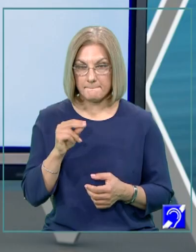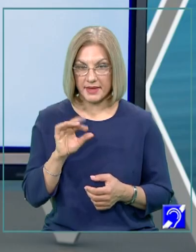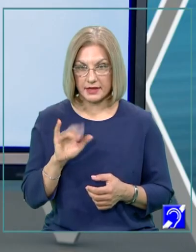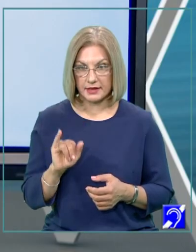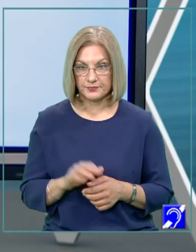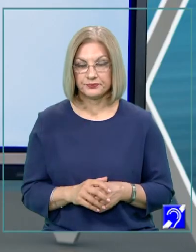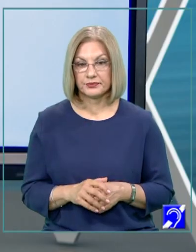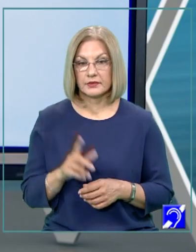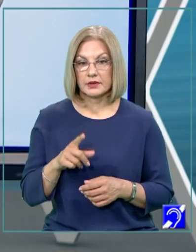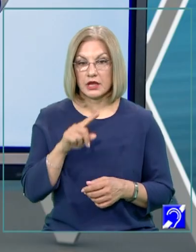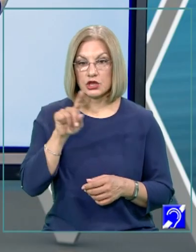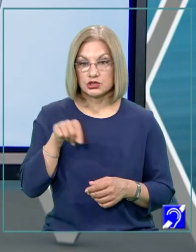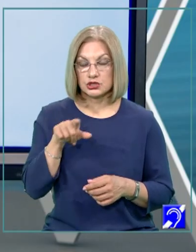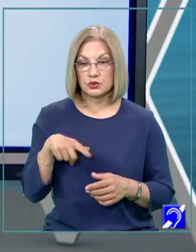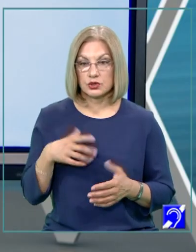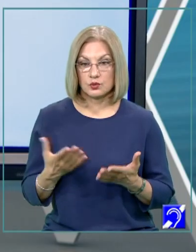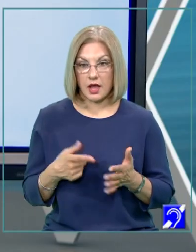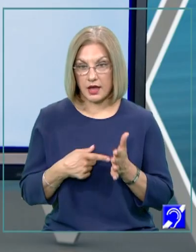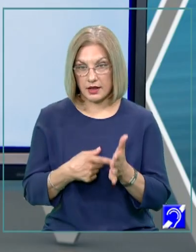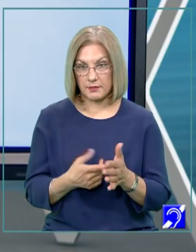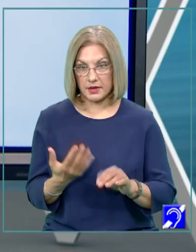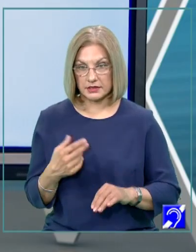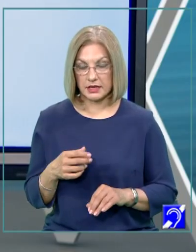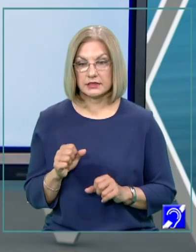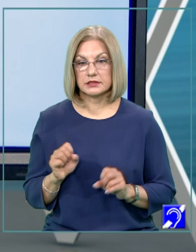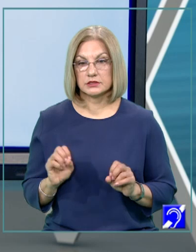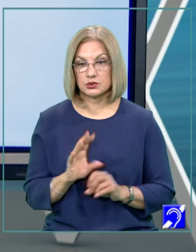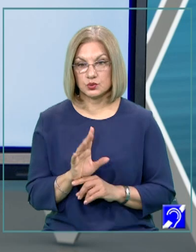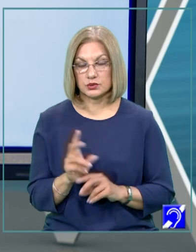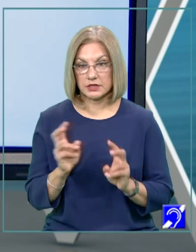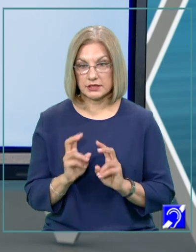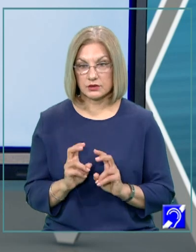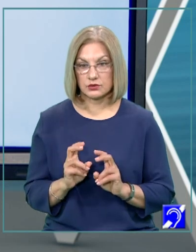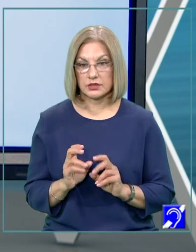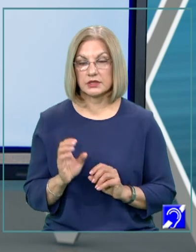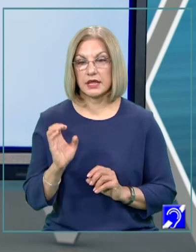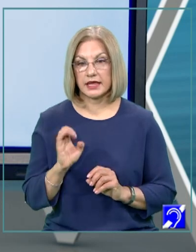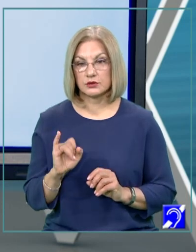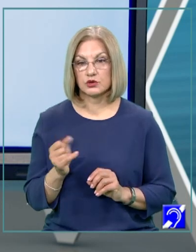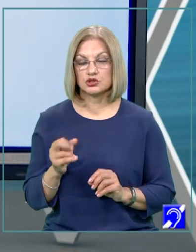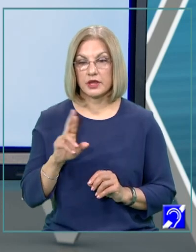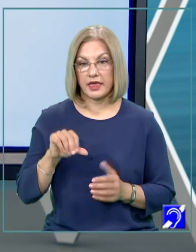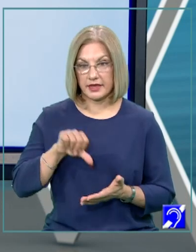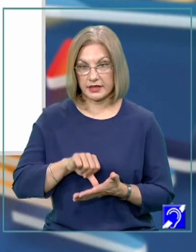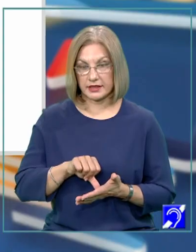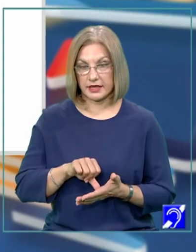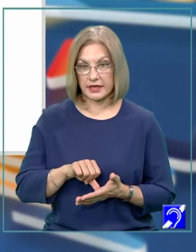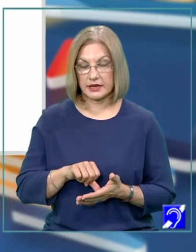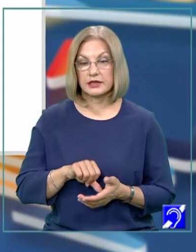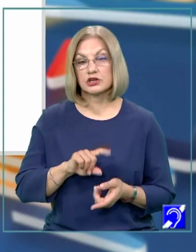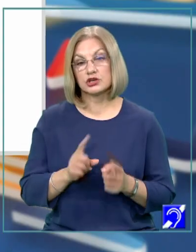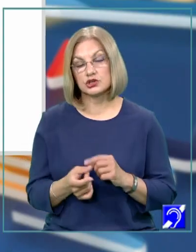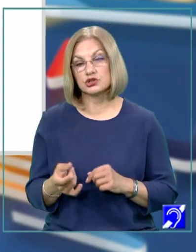circuitul în care am reprezentat sursa de tensiune electromotoare și rezistență internă aer și